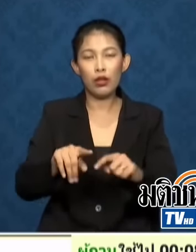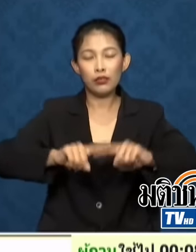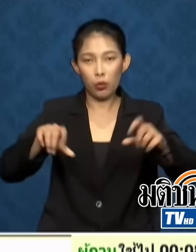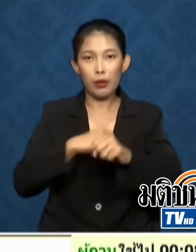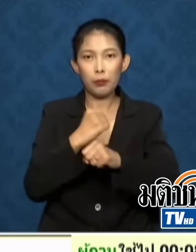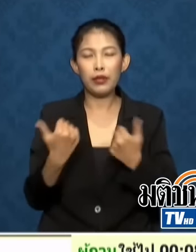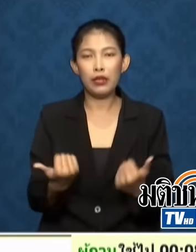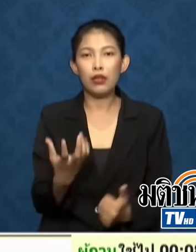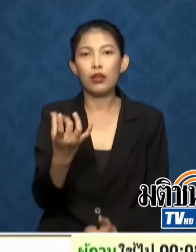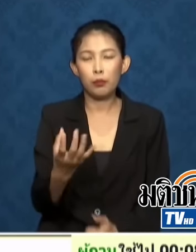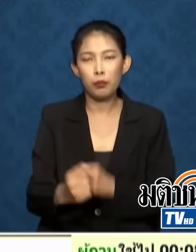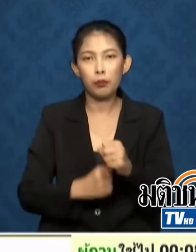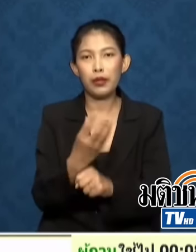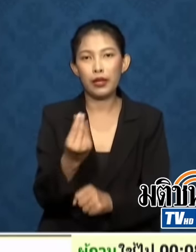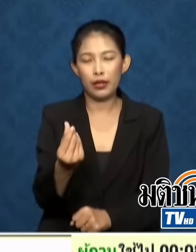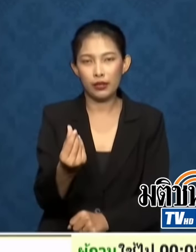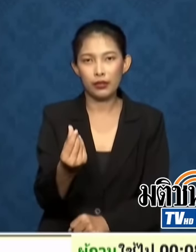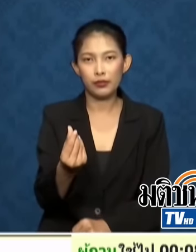ไรฮะ